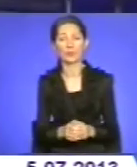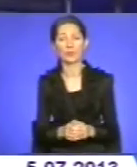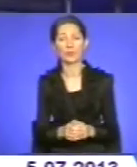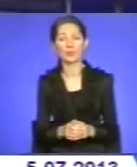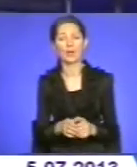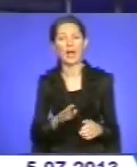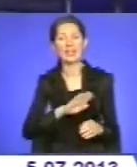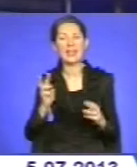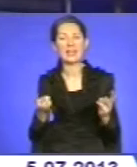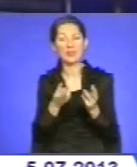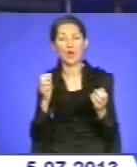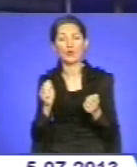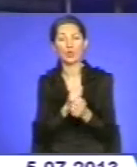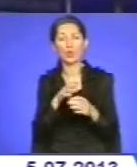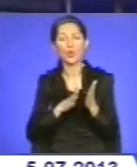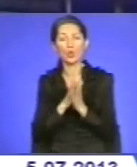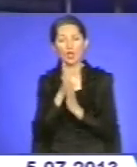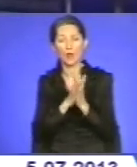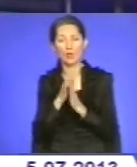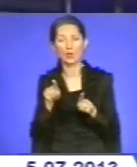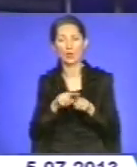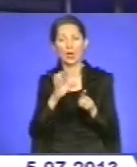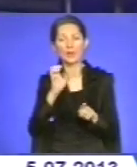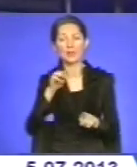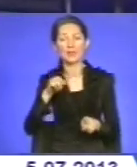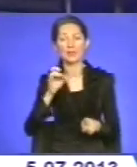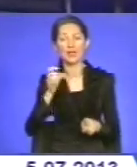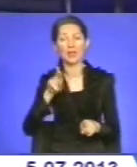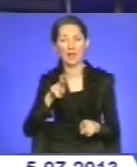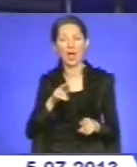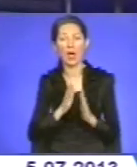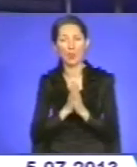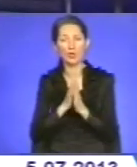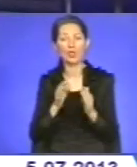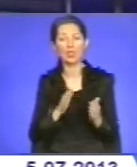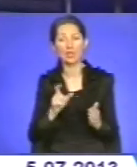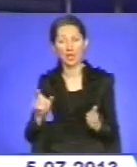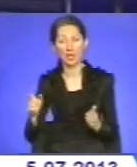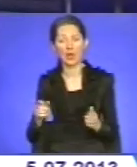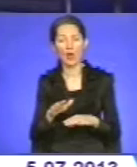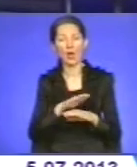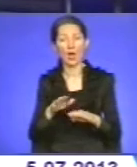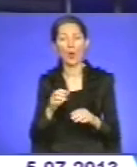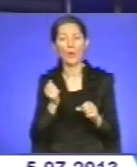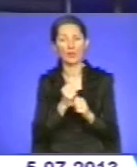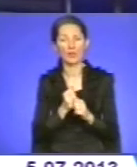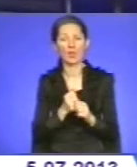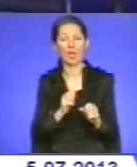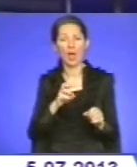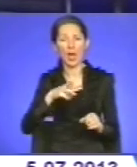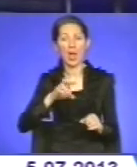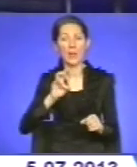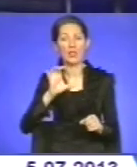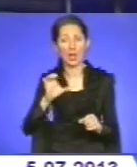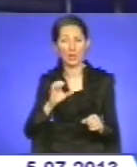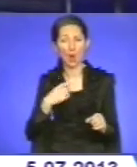Не спалювати суху траву та стерню закликають жителів краю працівники територіального управління МНС в області. Адже